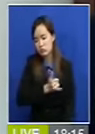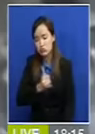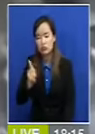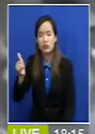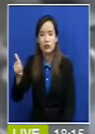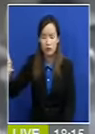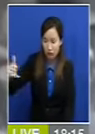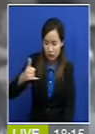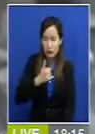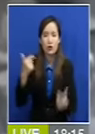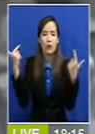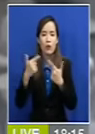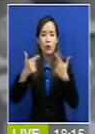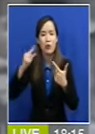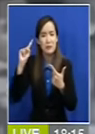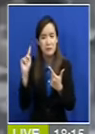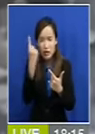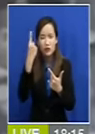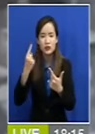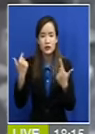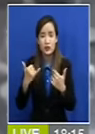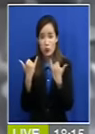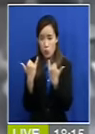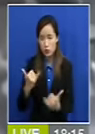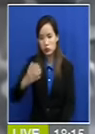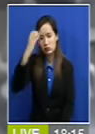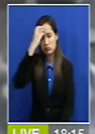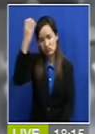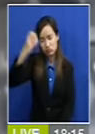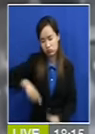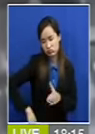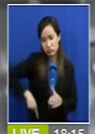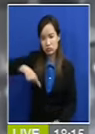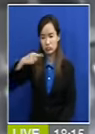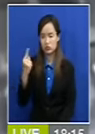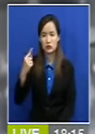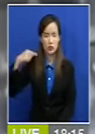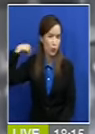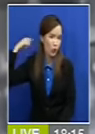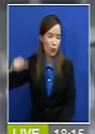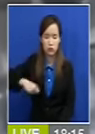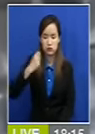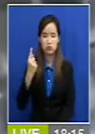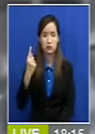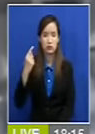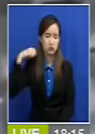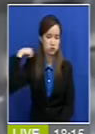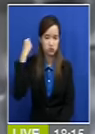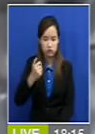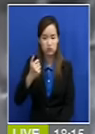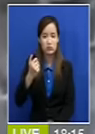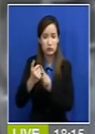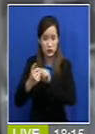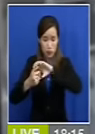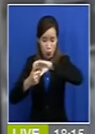านกลับเข้ามาทะเลาะกันอีกรอบค่ะแต่คราวนี้บันดาลโทสะแล้วก็ดึงมีดออกมาจากด้านหลังนะคะเป็นมีดบังตออันขนาดนี้แหละค่ะ